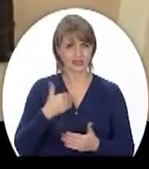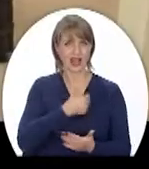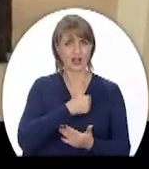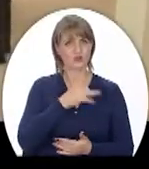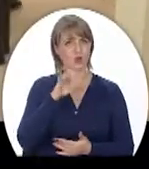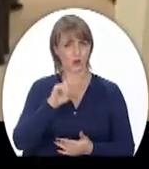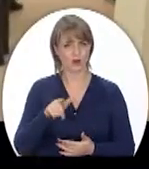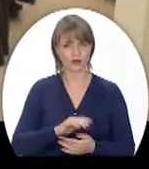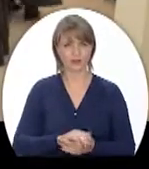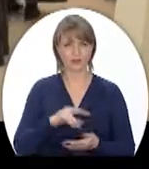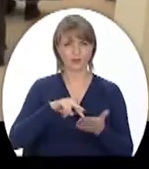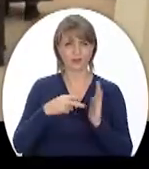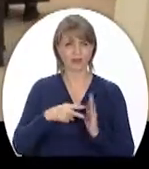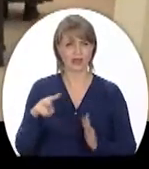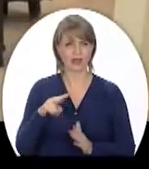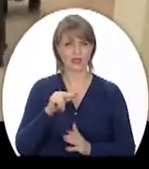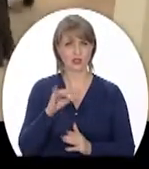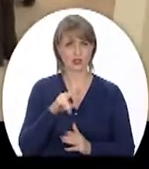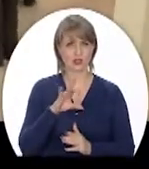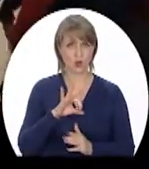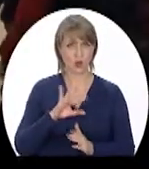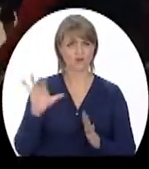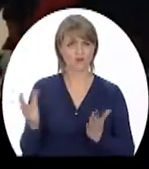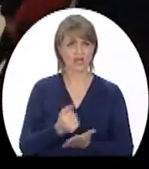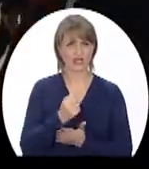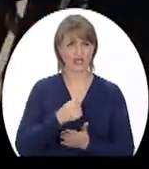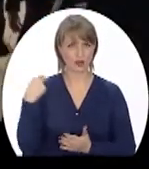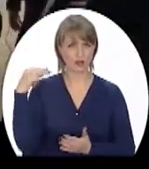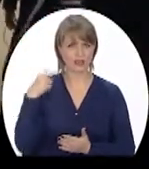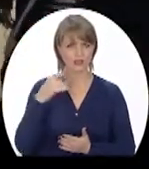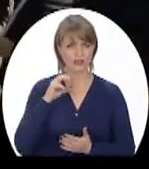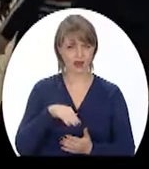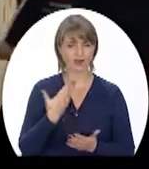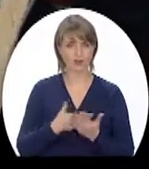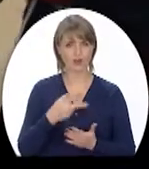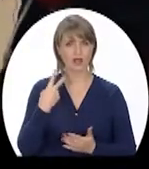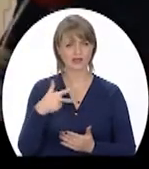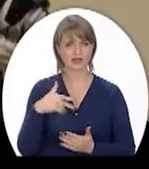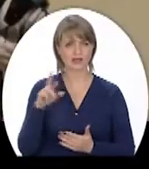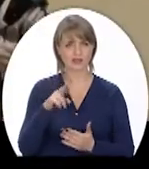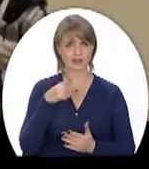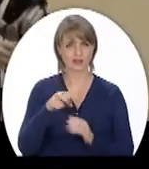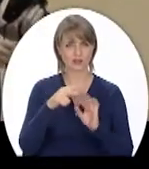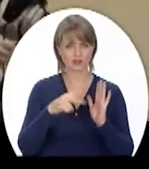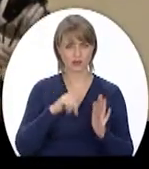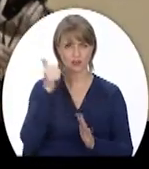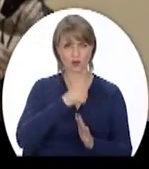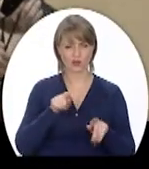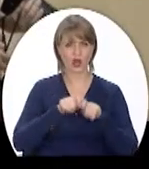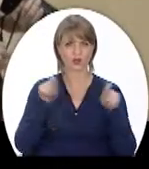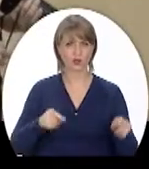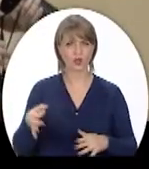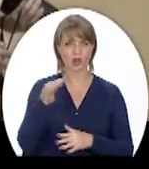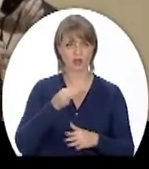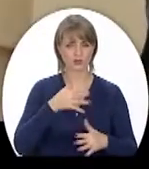Да! Проект Ларисы Чичко выиграл президентский грант. И вот 30 января 2018 года откроется